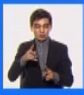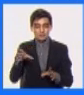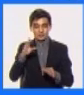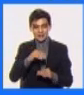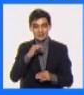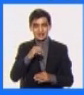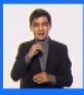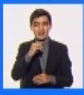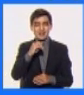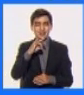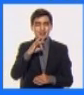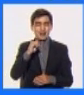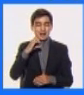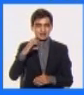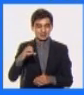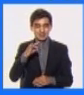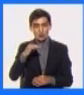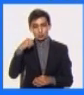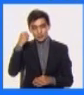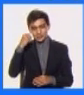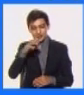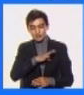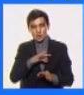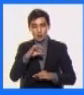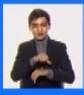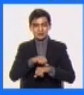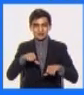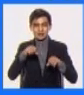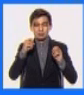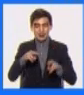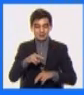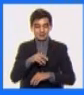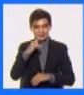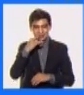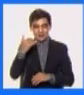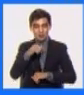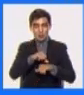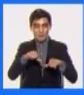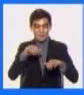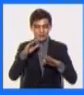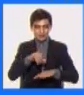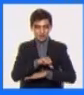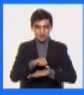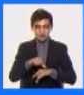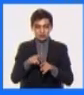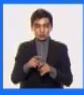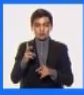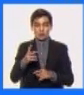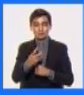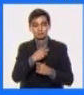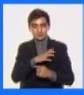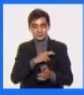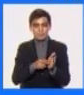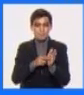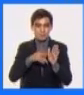стран ЕАЭС и Узбекистана через пункты пропуска через государственную границу Казахстана на железнодорожном транспорте и автопереходах,